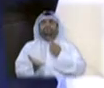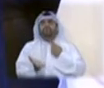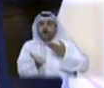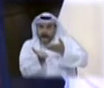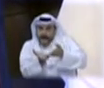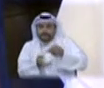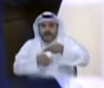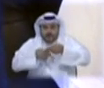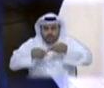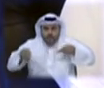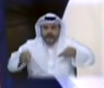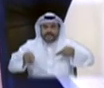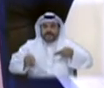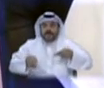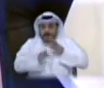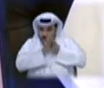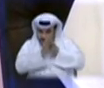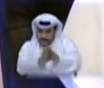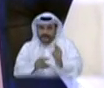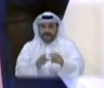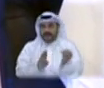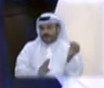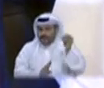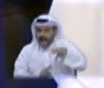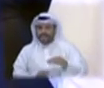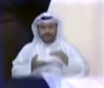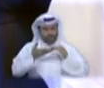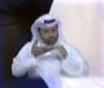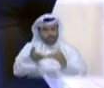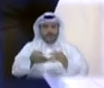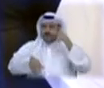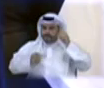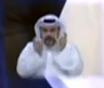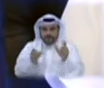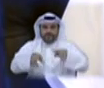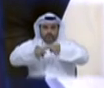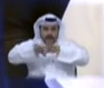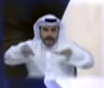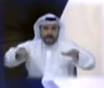مواطن ومقيم بما ننعم به من أمن وأمان